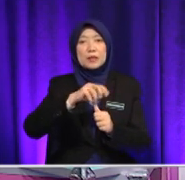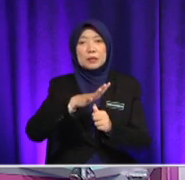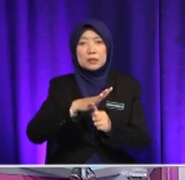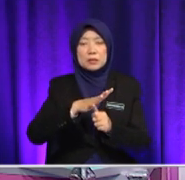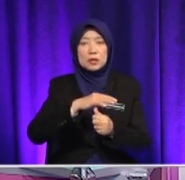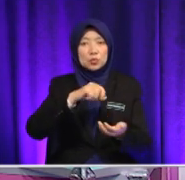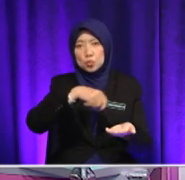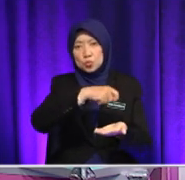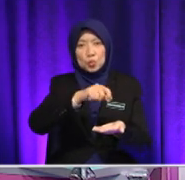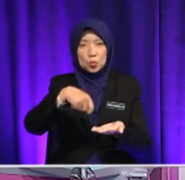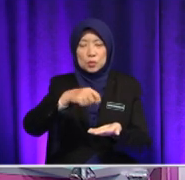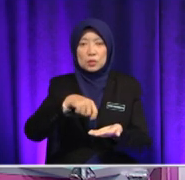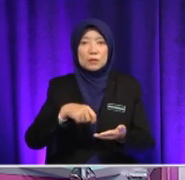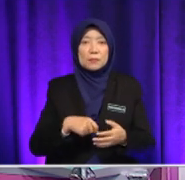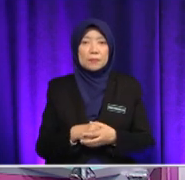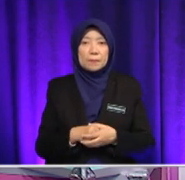Adapun